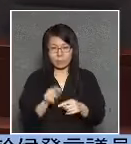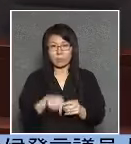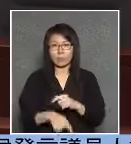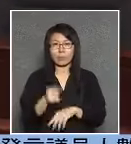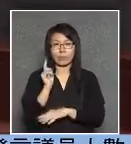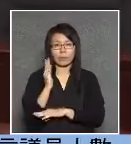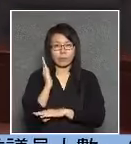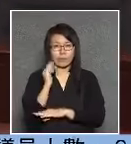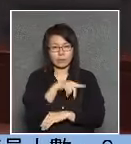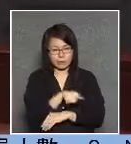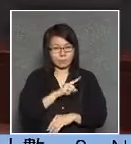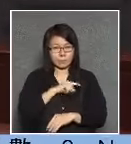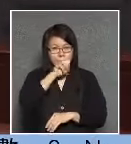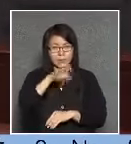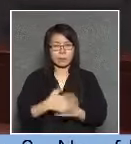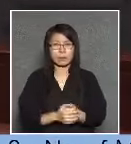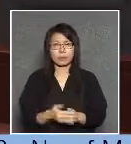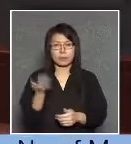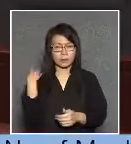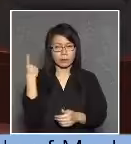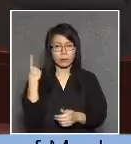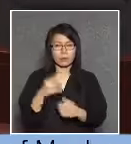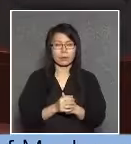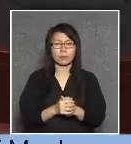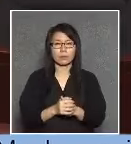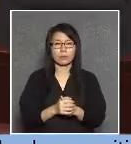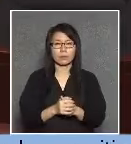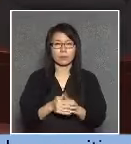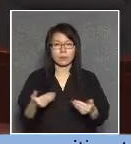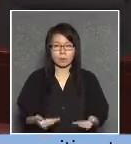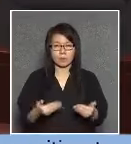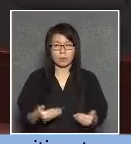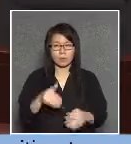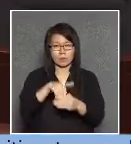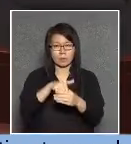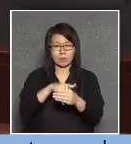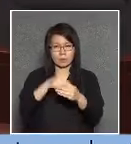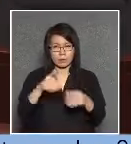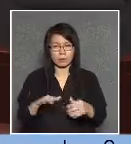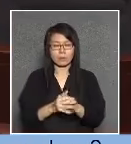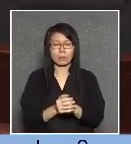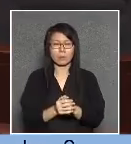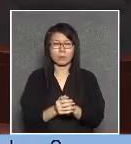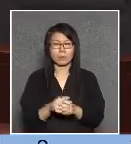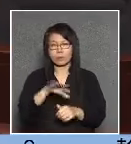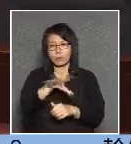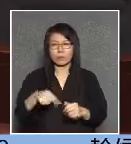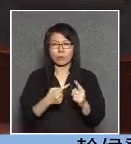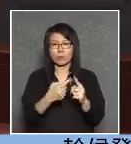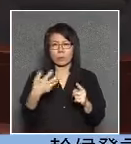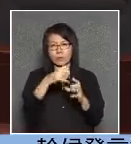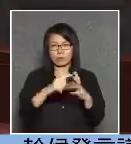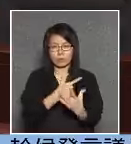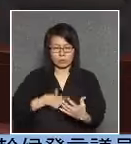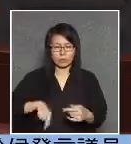明。經過昨天和今天的投票，所有泛民同事